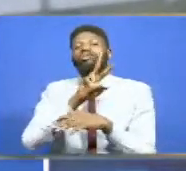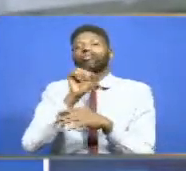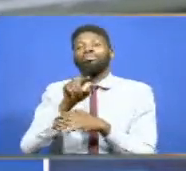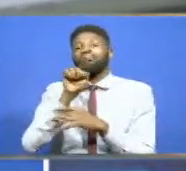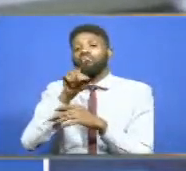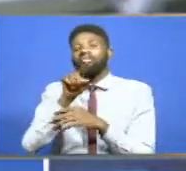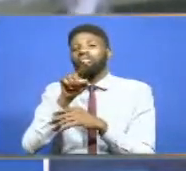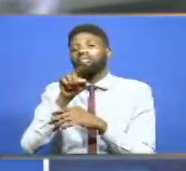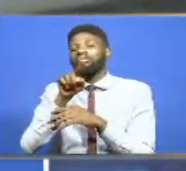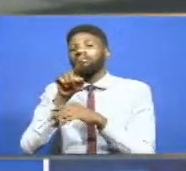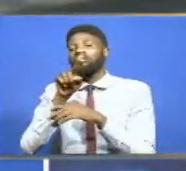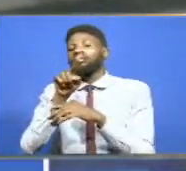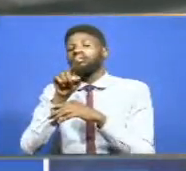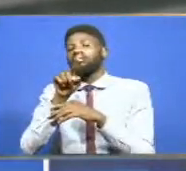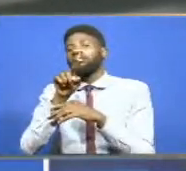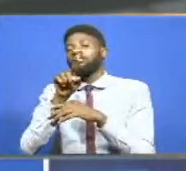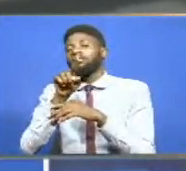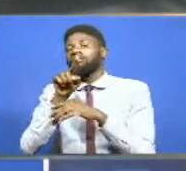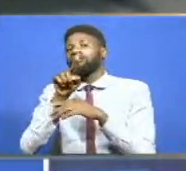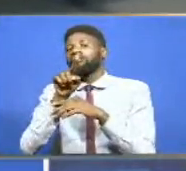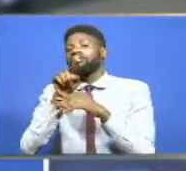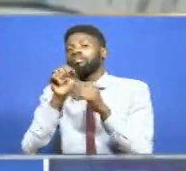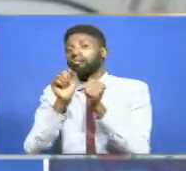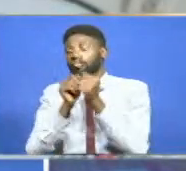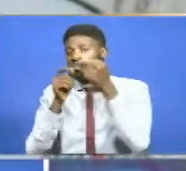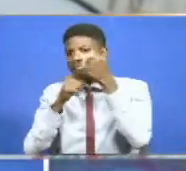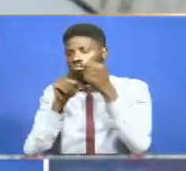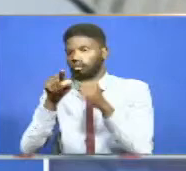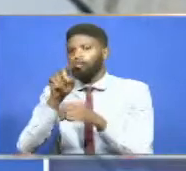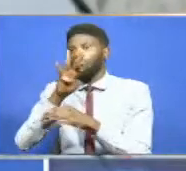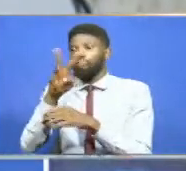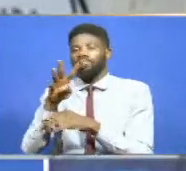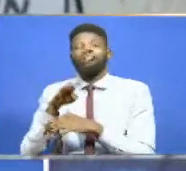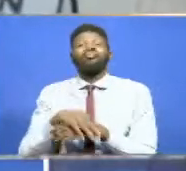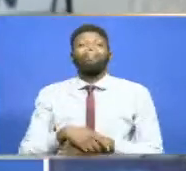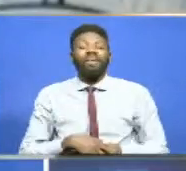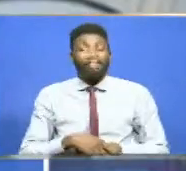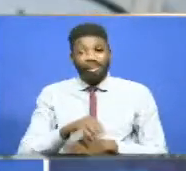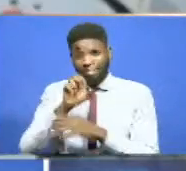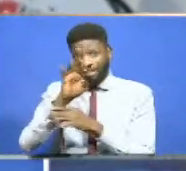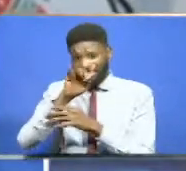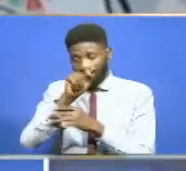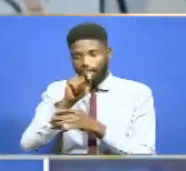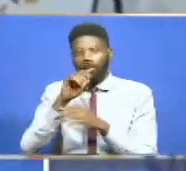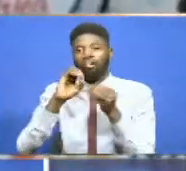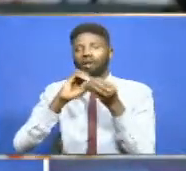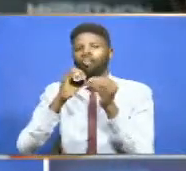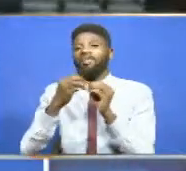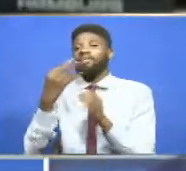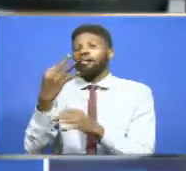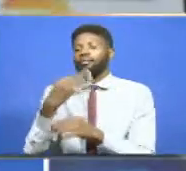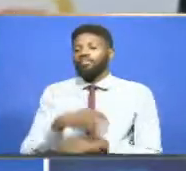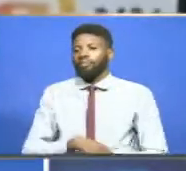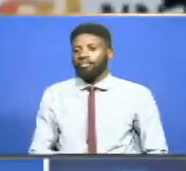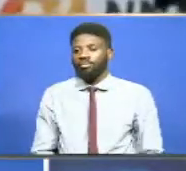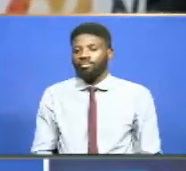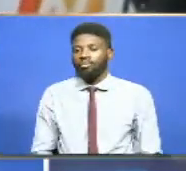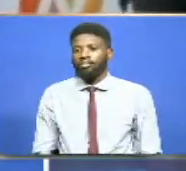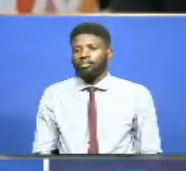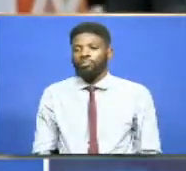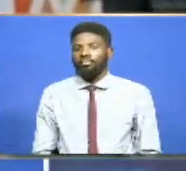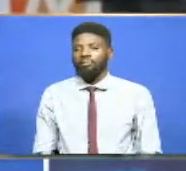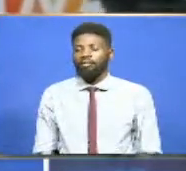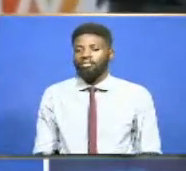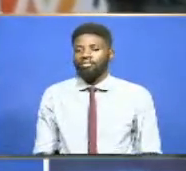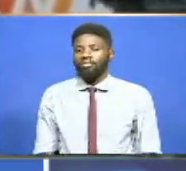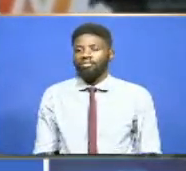40, naye Goitom Kifle wa Eritrea akiridhika na nafasi ya 3. Kipchoge smile. The one that is so familiar. He's back